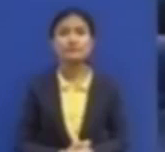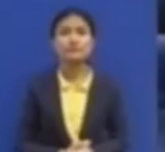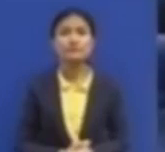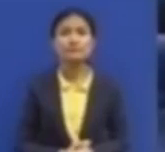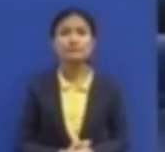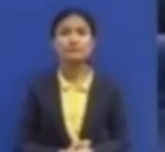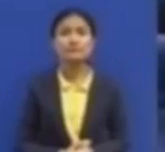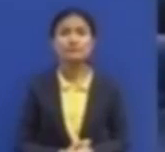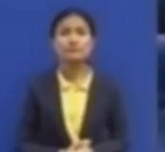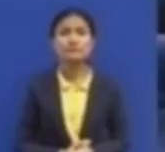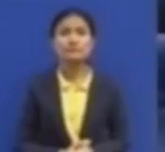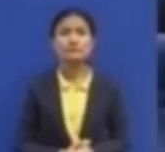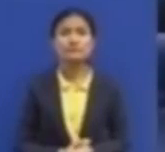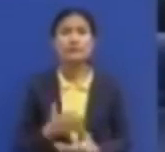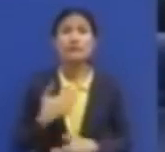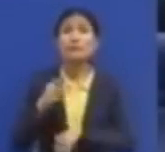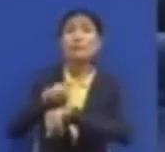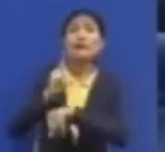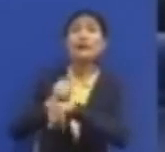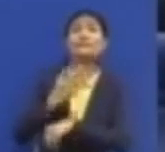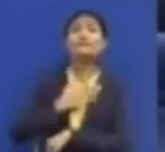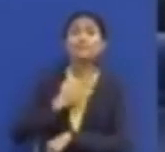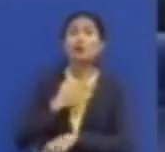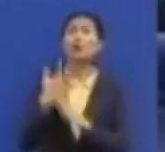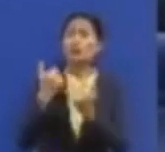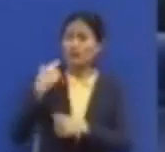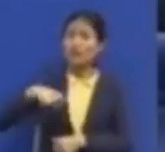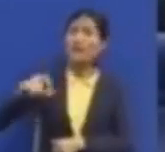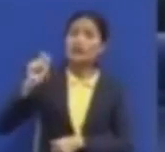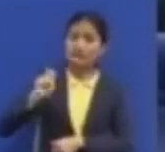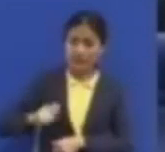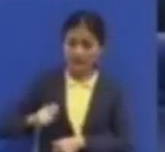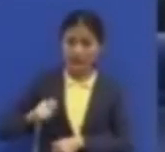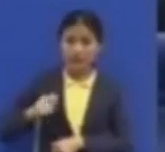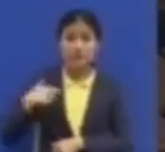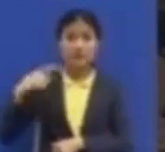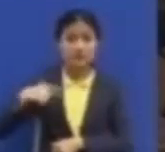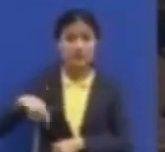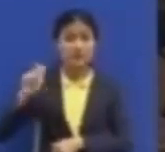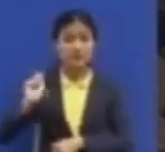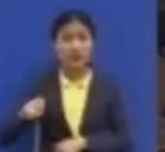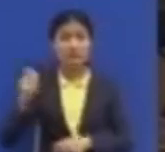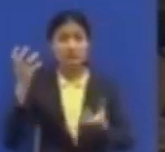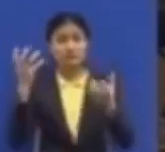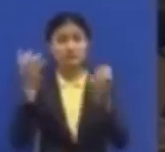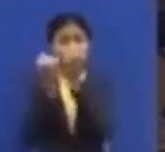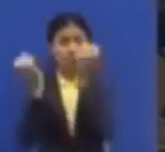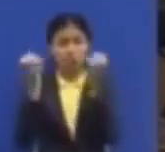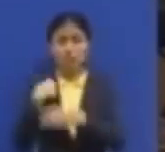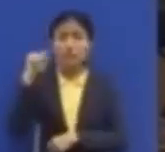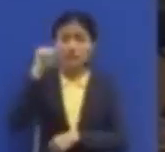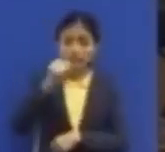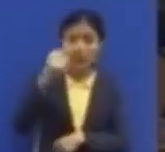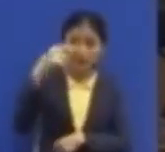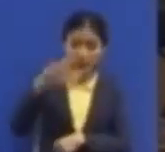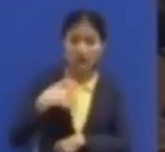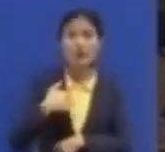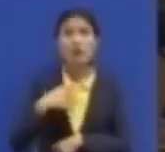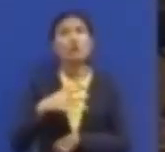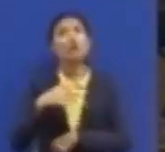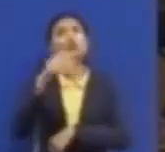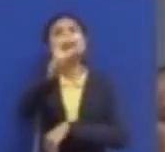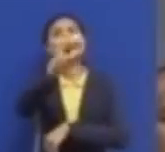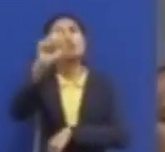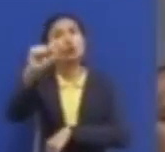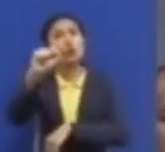เนื่องจากคำสั่งศาลเนี่ยเขาไม่ให้ท่านทำกิจการเกี่ยวกับ ผมมีความตั้งใจที่จะรับ